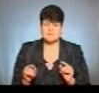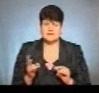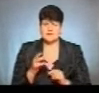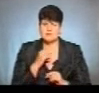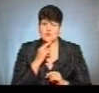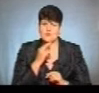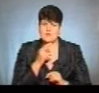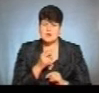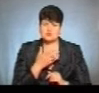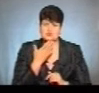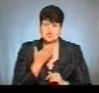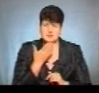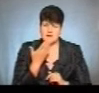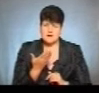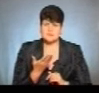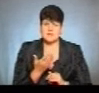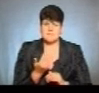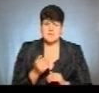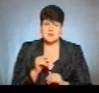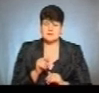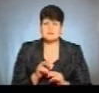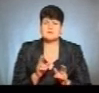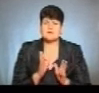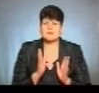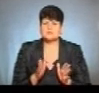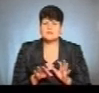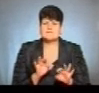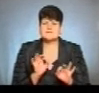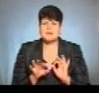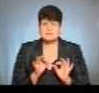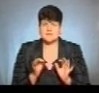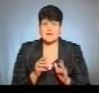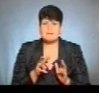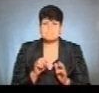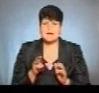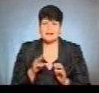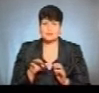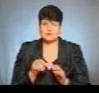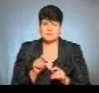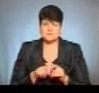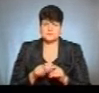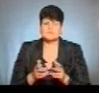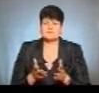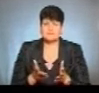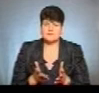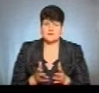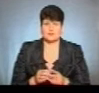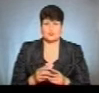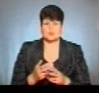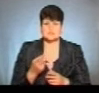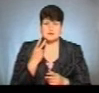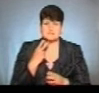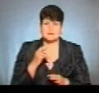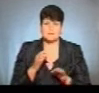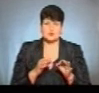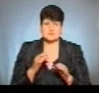уважно читати перед тим, яка вибірка і яка методологія, бо зазвичай